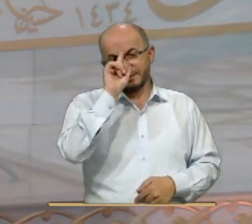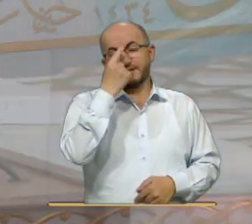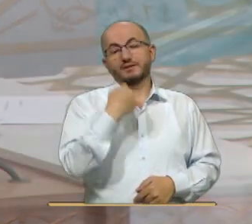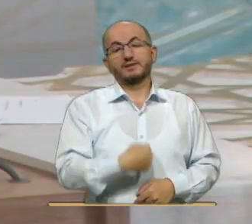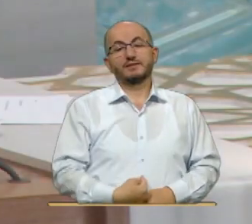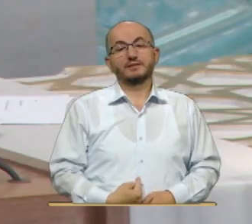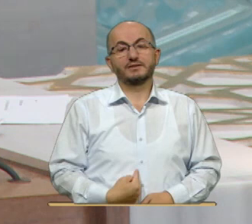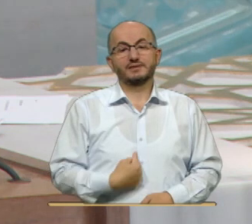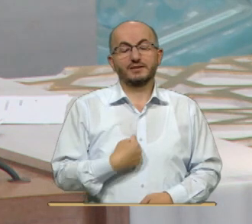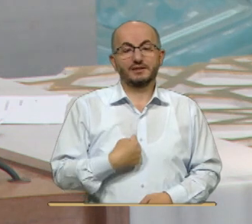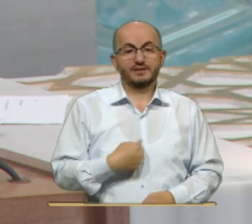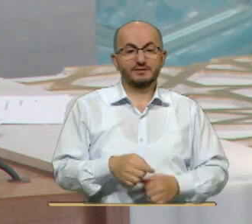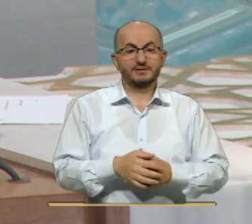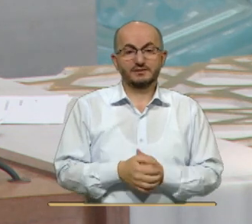hisseder.